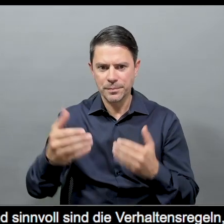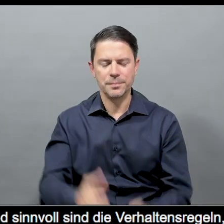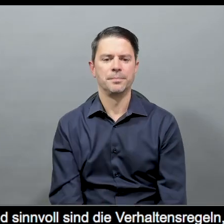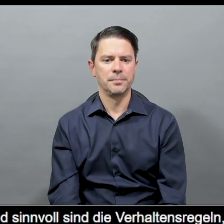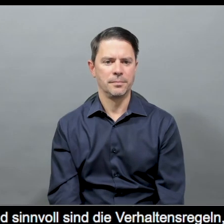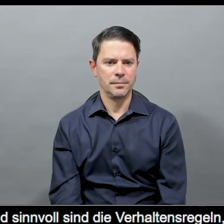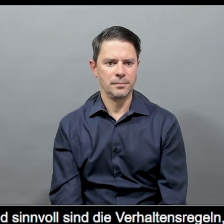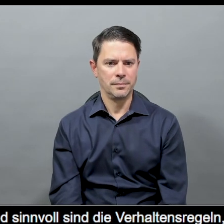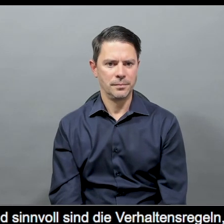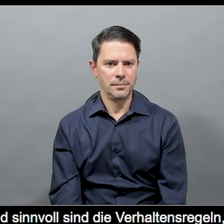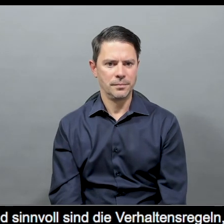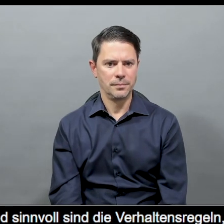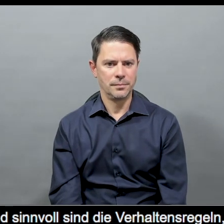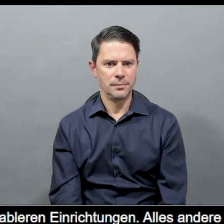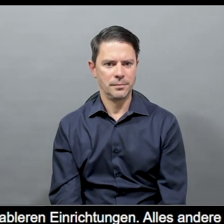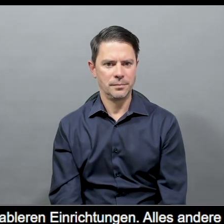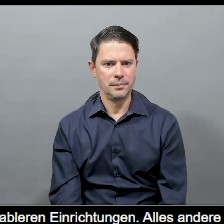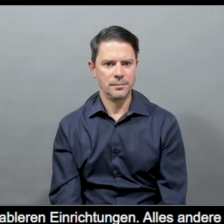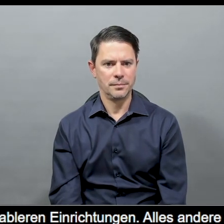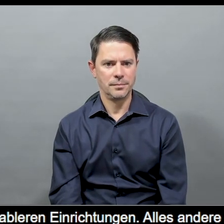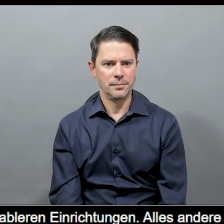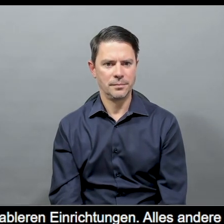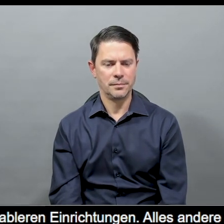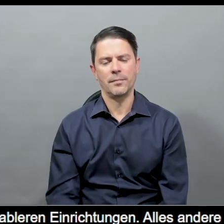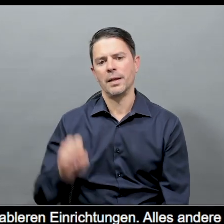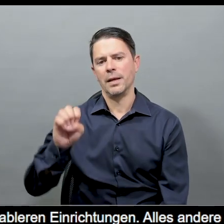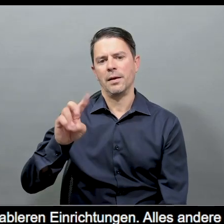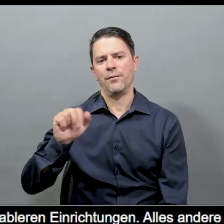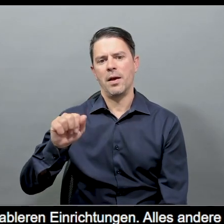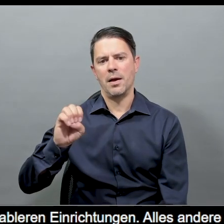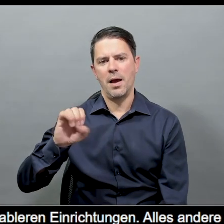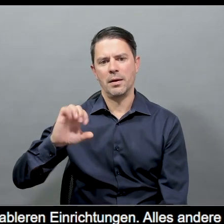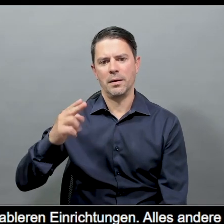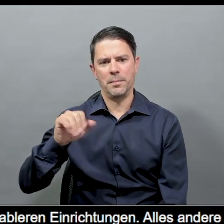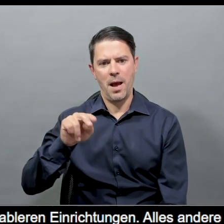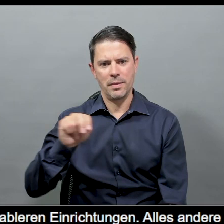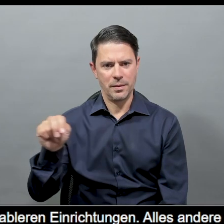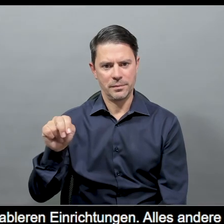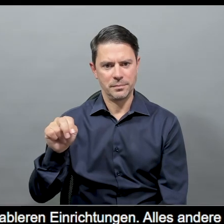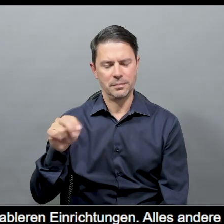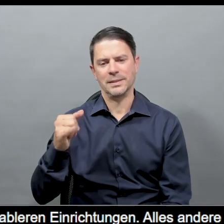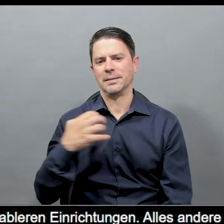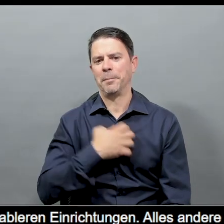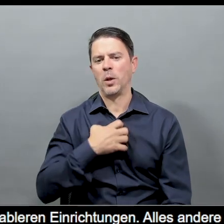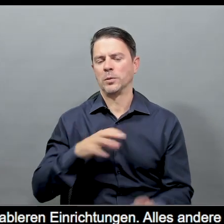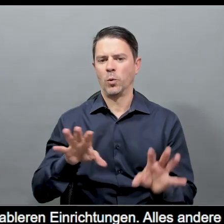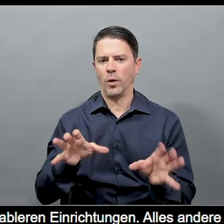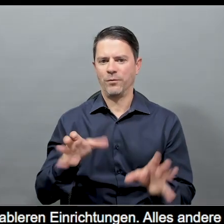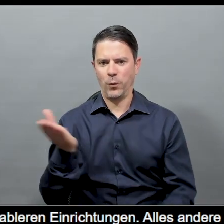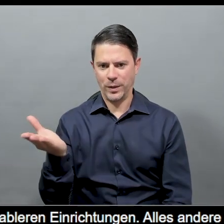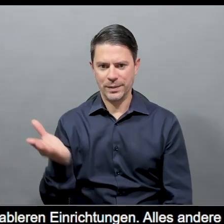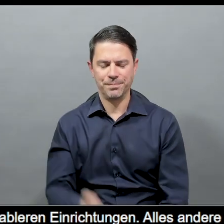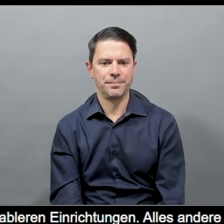Als Nächste Eva Eichmann vom Bayerischen Rundfunk. Herr Blume, zwei Fragen an Sie. Können Sie absehen, bis wann diese Sanierung dann ganz